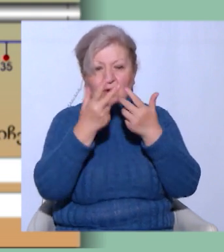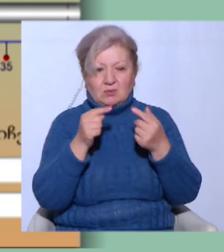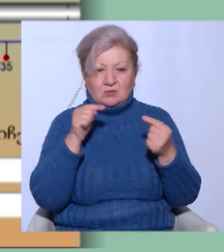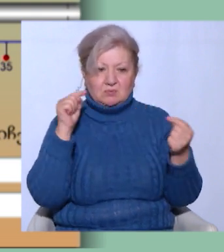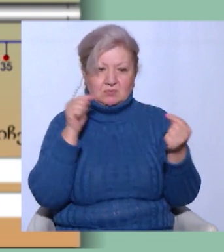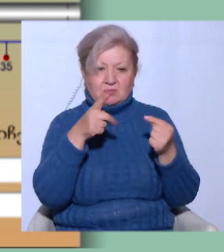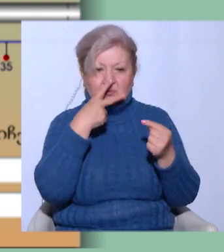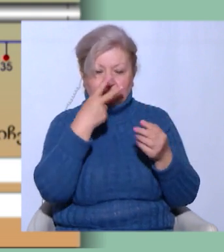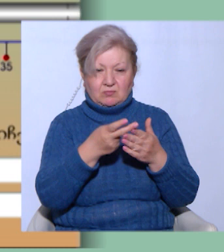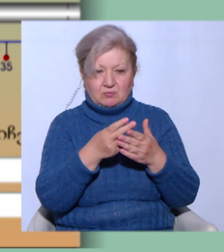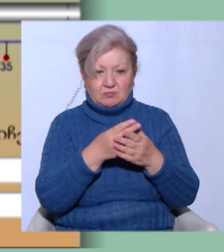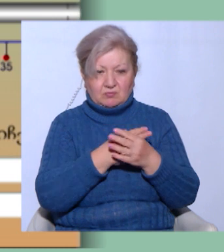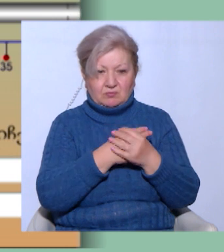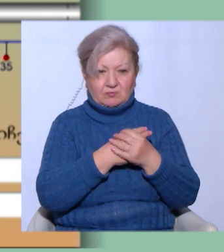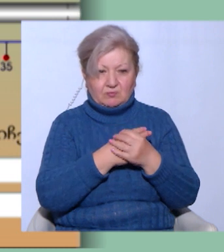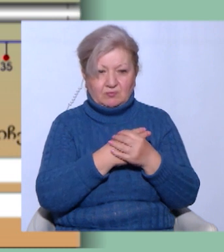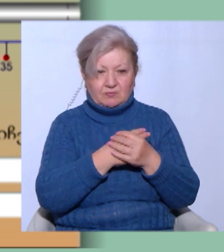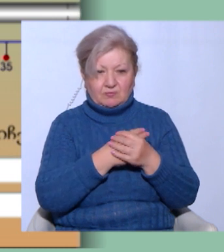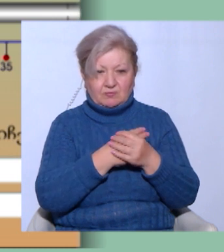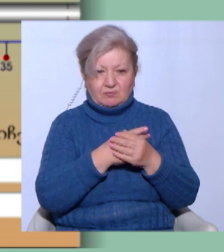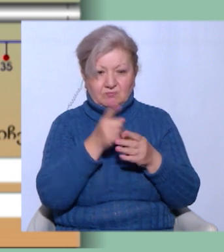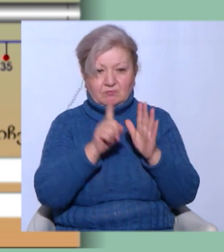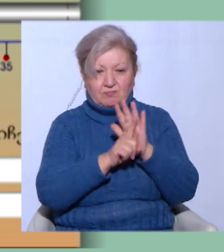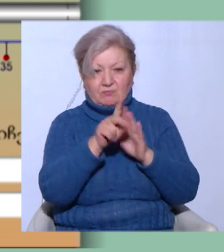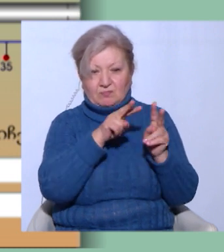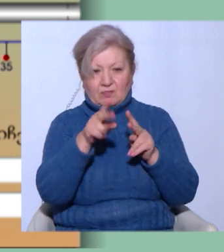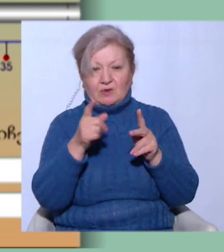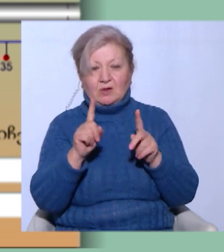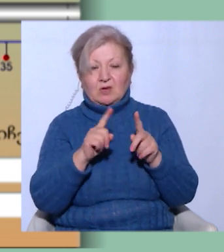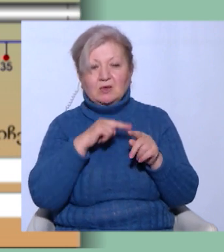ამ ორი ათვლის სისტემის მიმართ. გაუშვათ სიმულაცია.